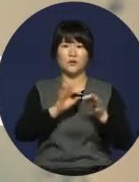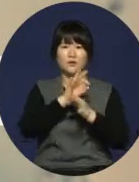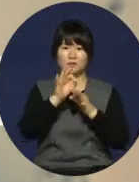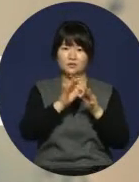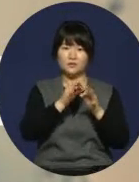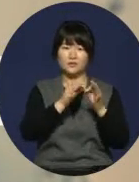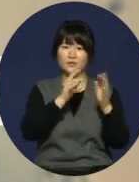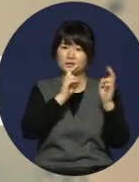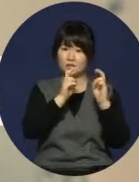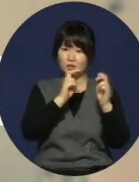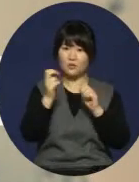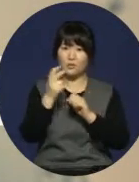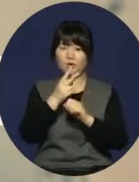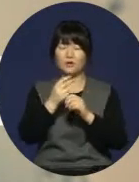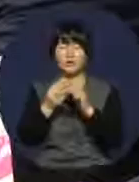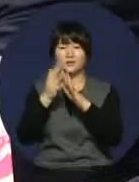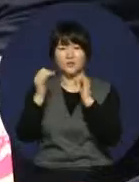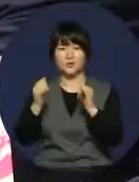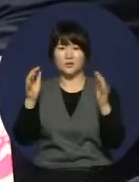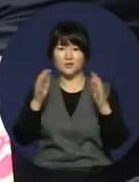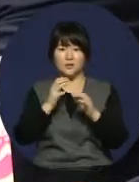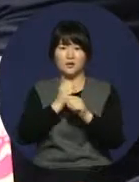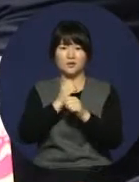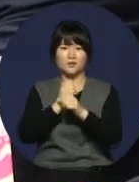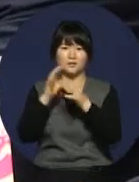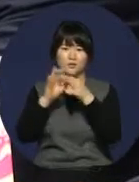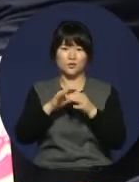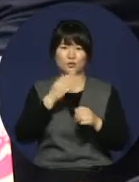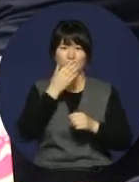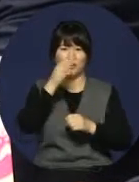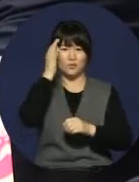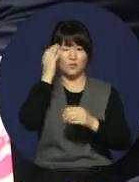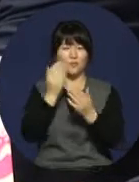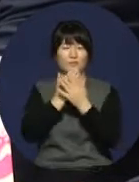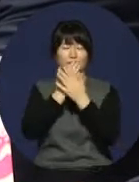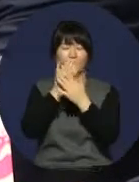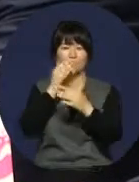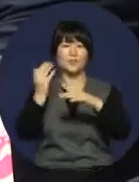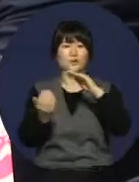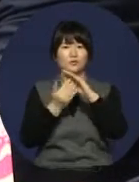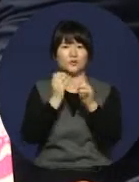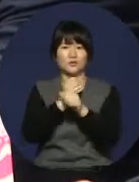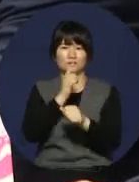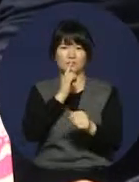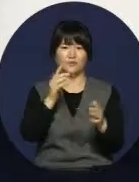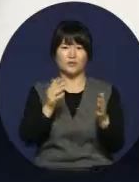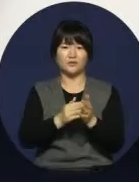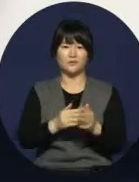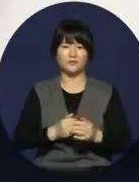경제 주체와 시민들이 협력해 지속 가능한 포항 발전을 이뤄가자고 당부했습니다.